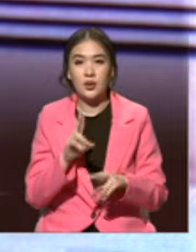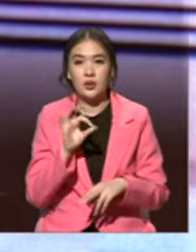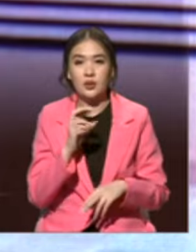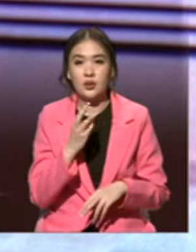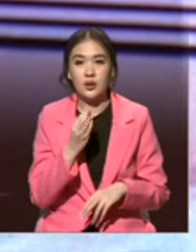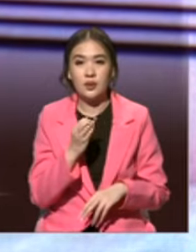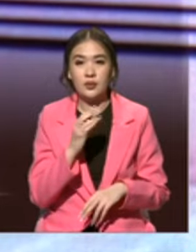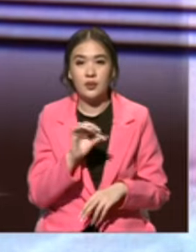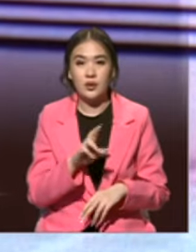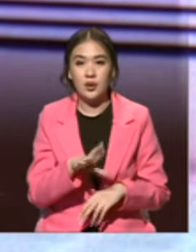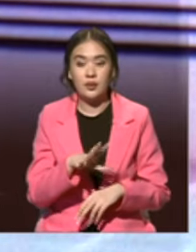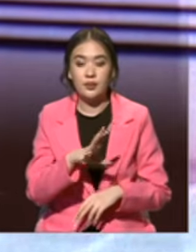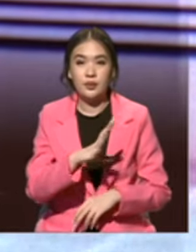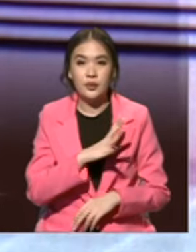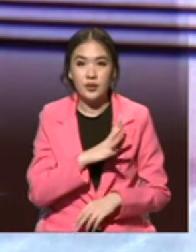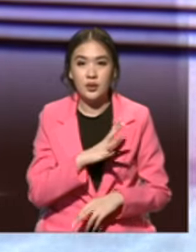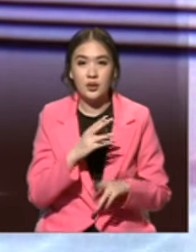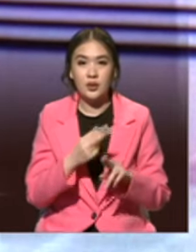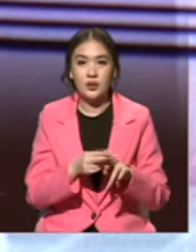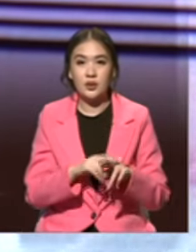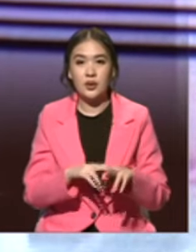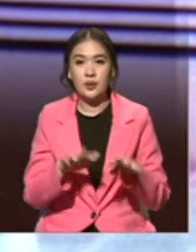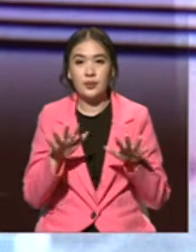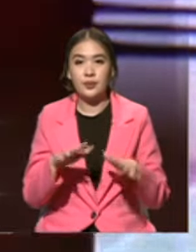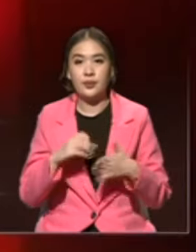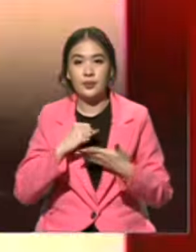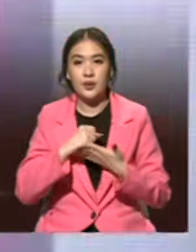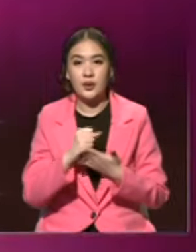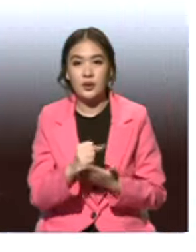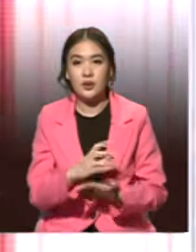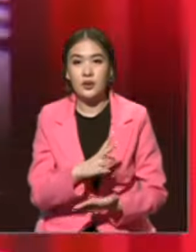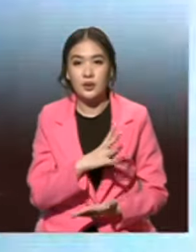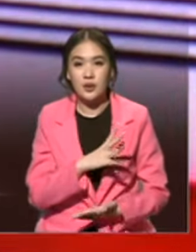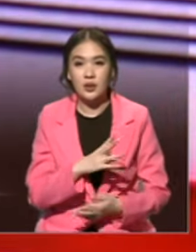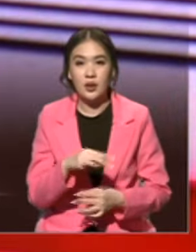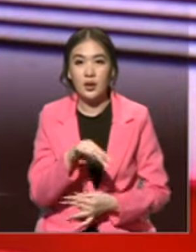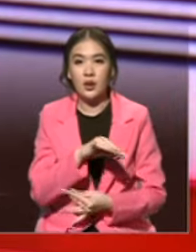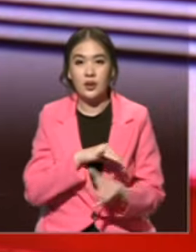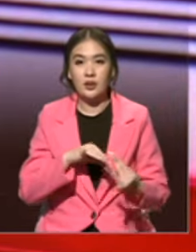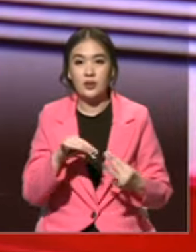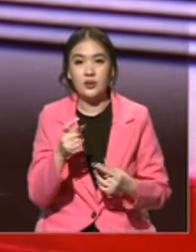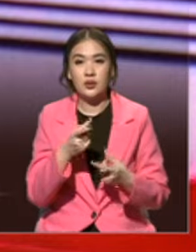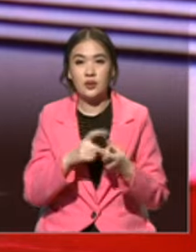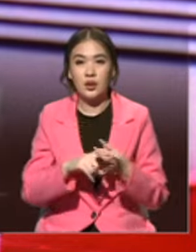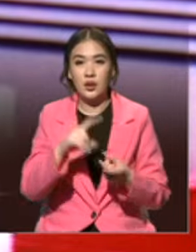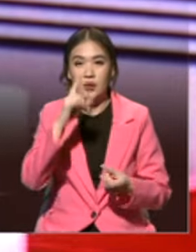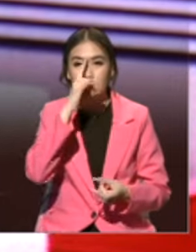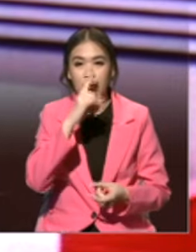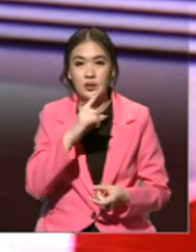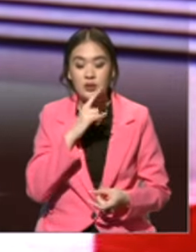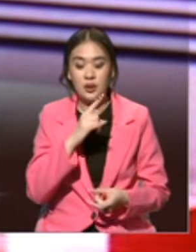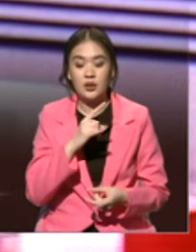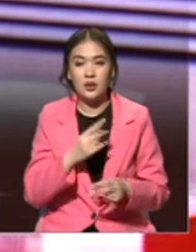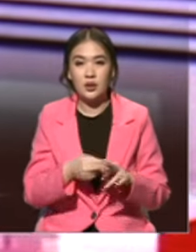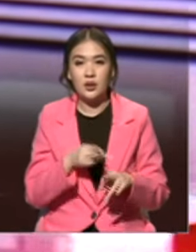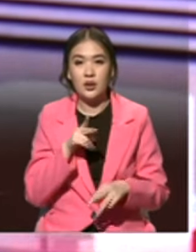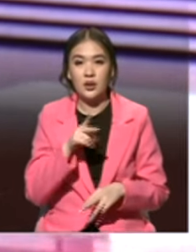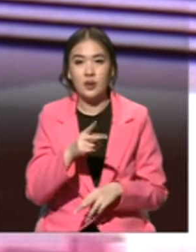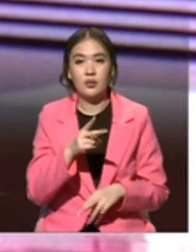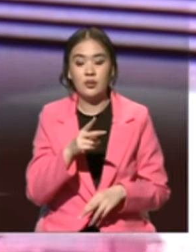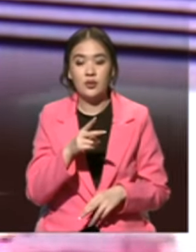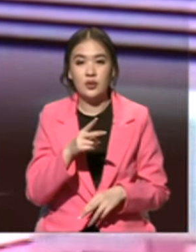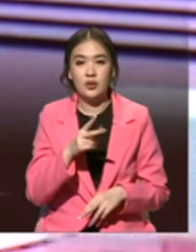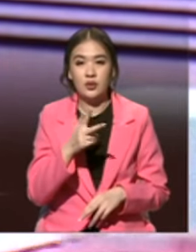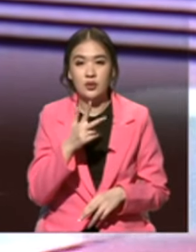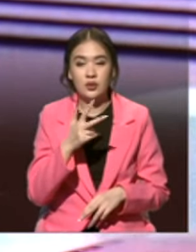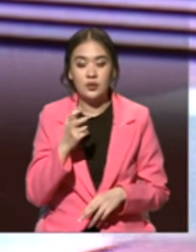ғой. Және де бұл концепция бекітілді. Сонда біз сараласақ, Қазақстан бойынша 2301